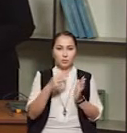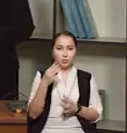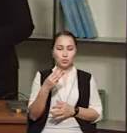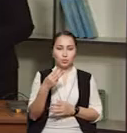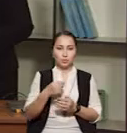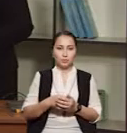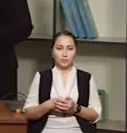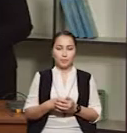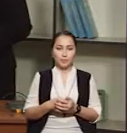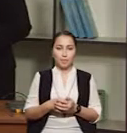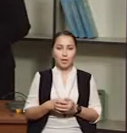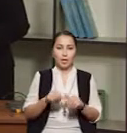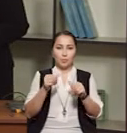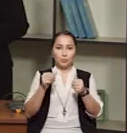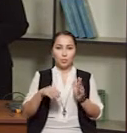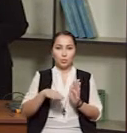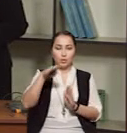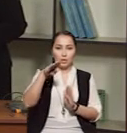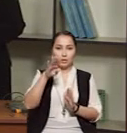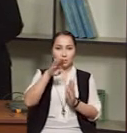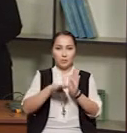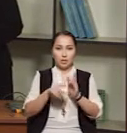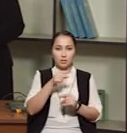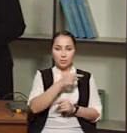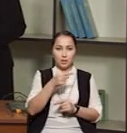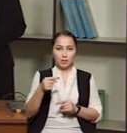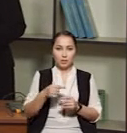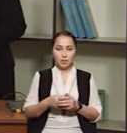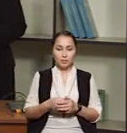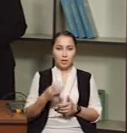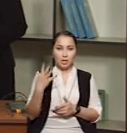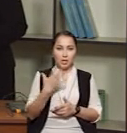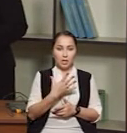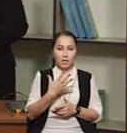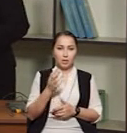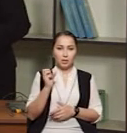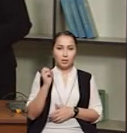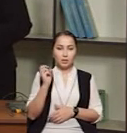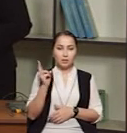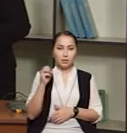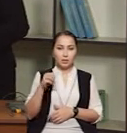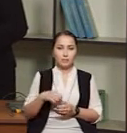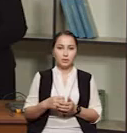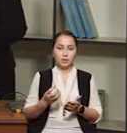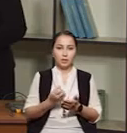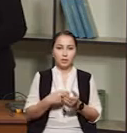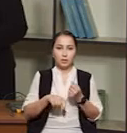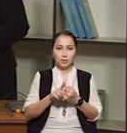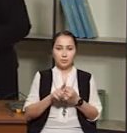ni. Moduli kattasidan moduli kichkinasi ayirib tashlanadi. 50 Kelvin kelib